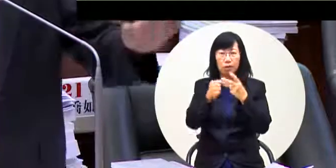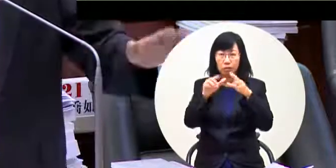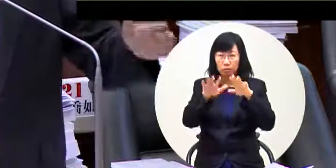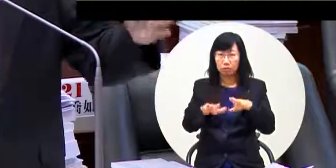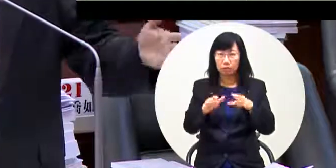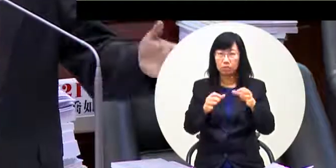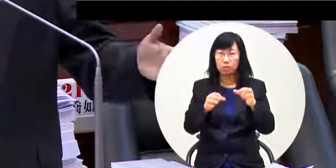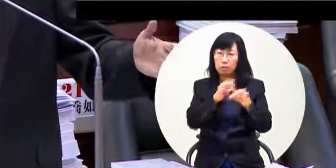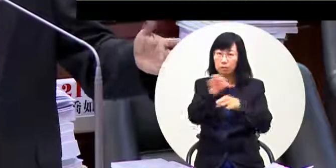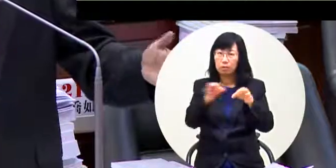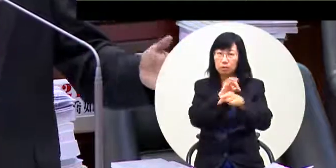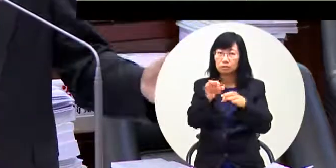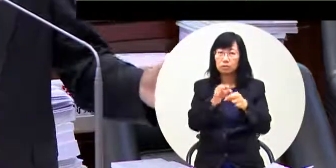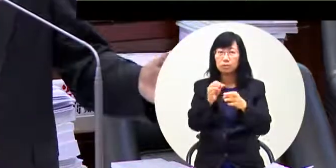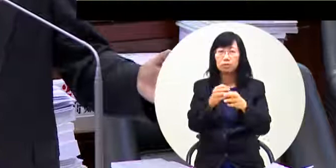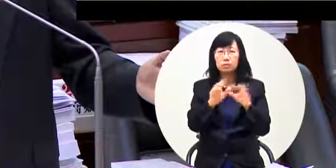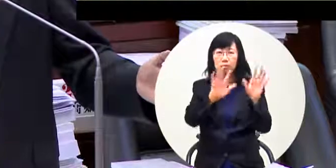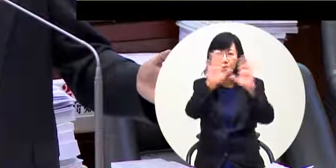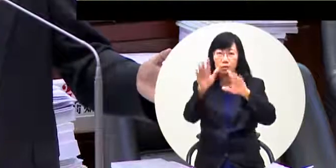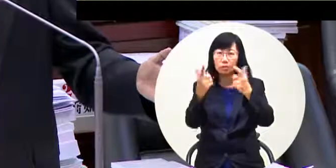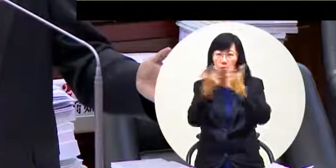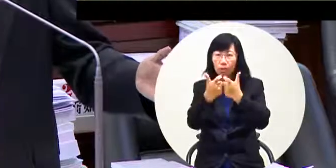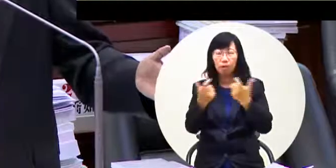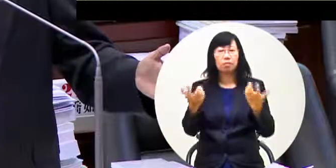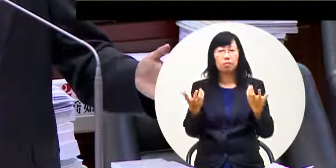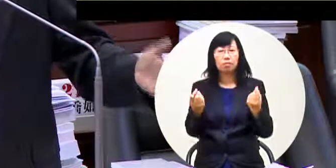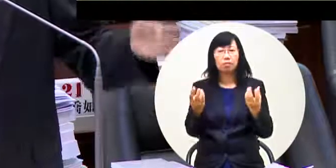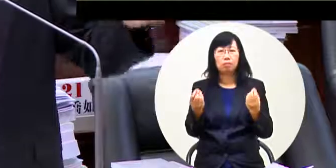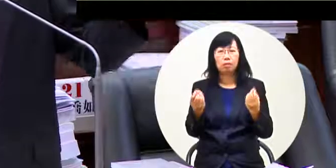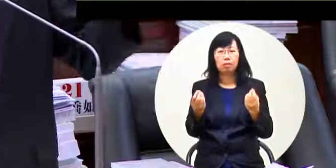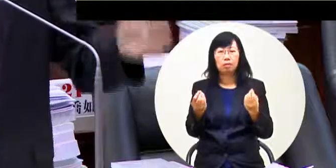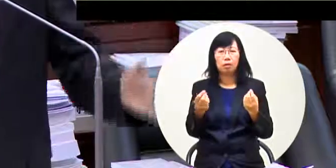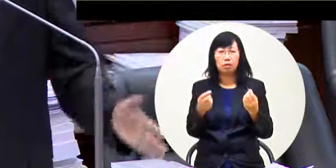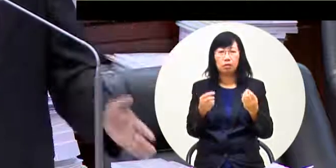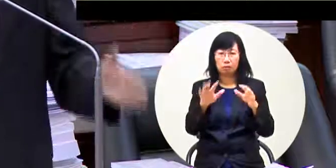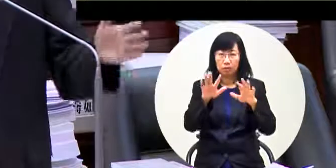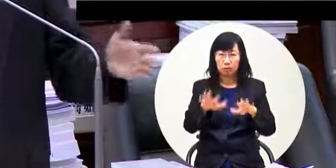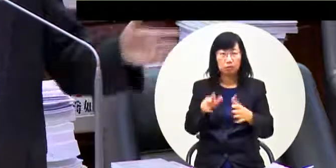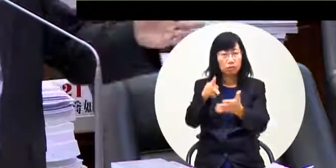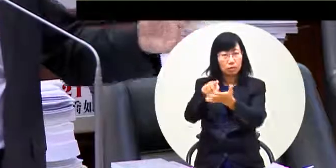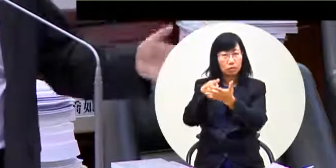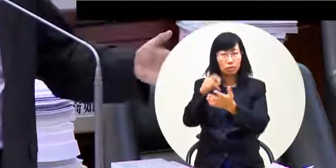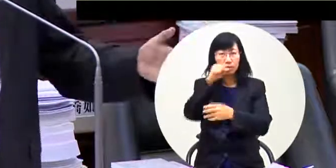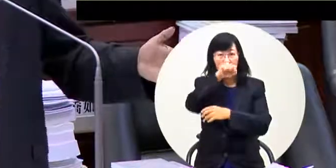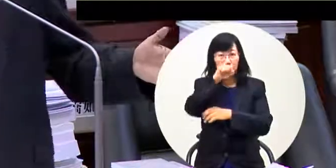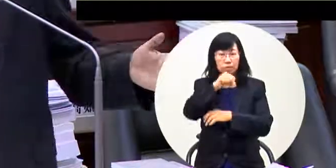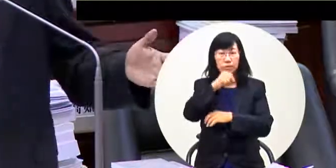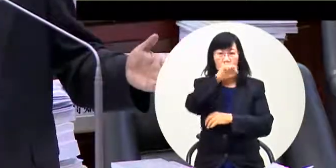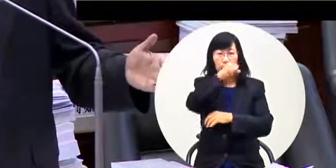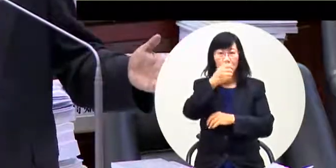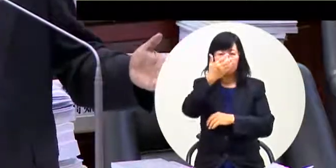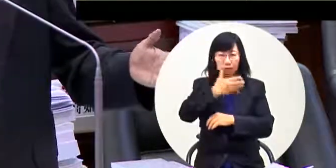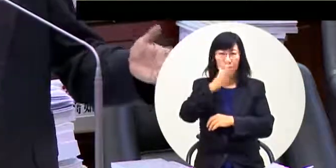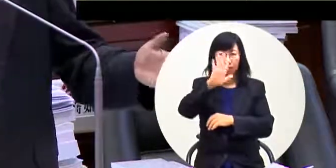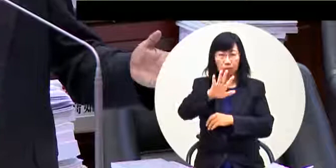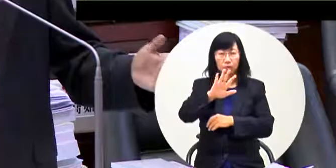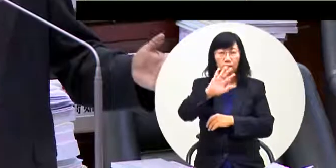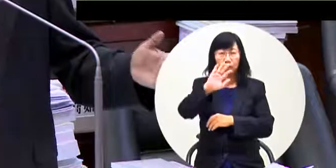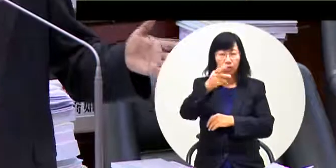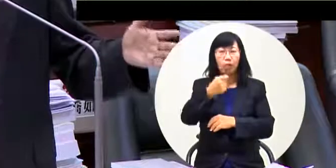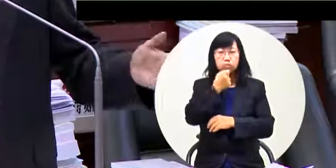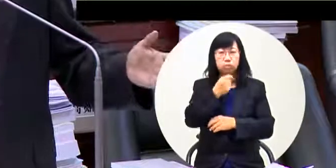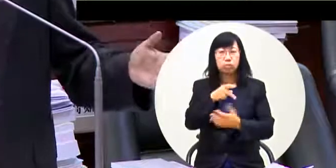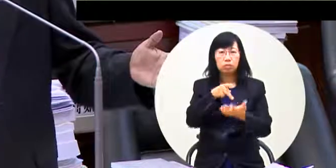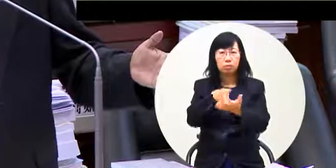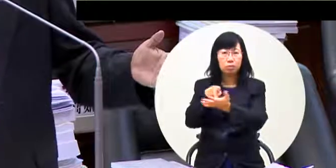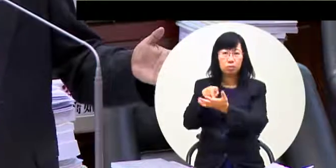他现在去租台糖，地方抗争。好，他真的很仔细，要愿意来找一块安身立